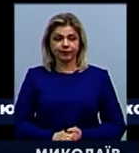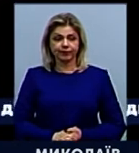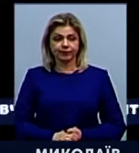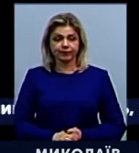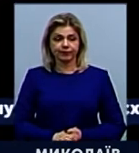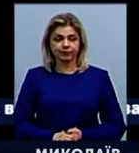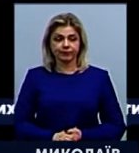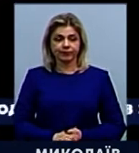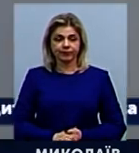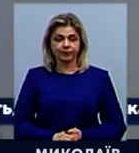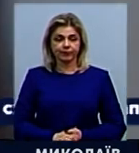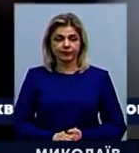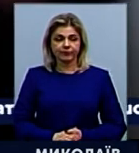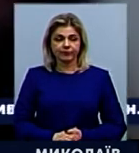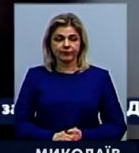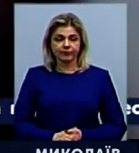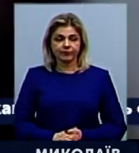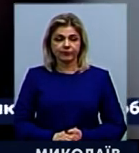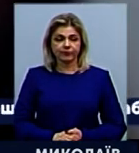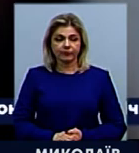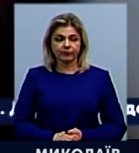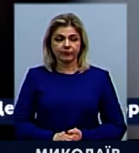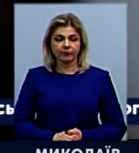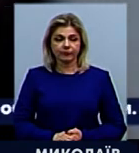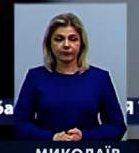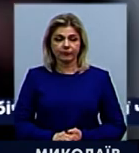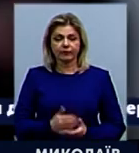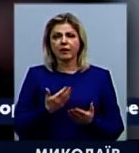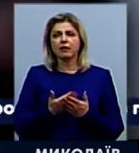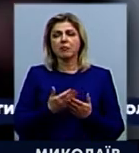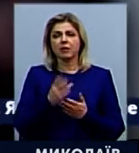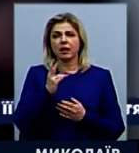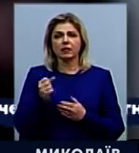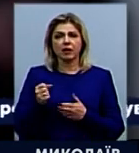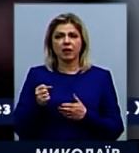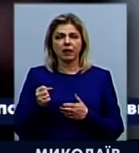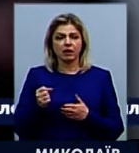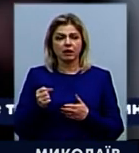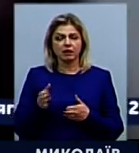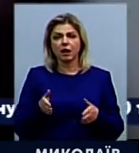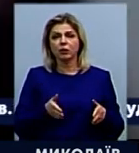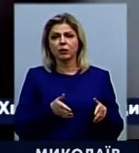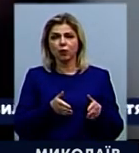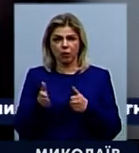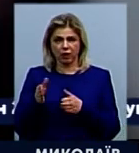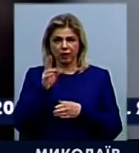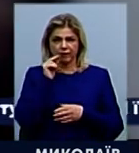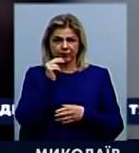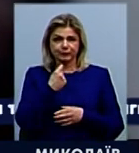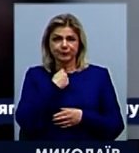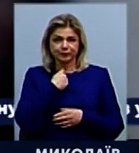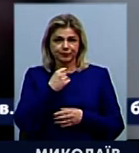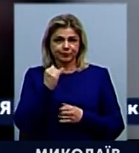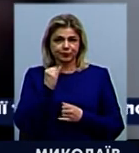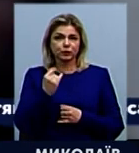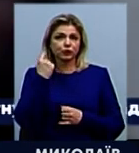за капюшоном. Десь на окраїні дороги, я за шкірки через поле тянув. Нормально пройшли, минули